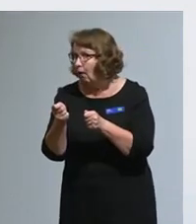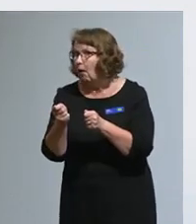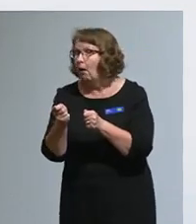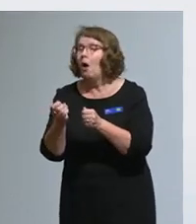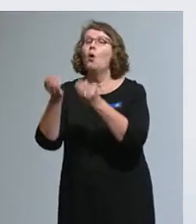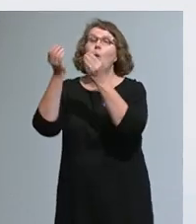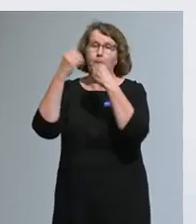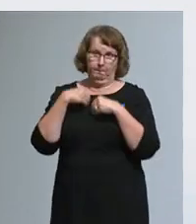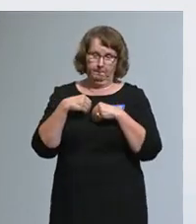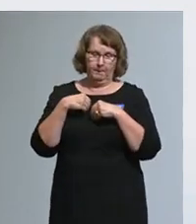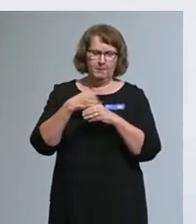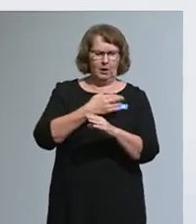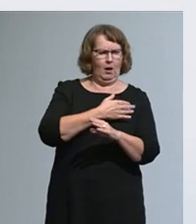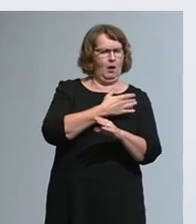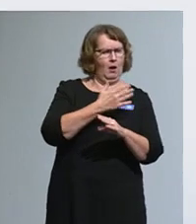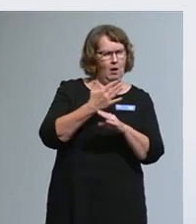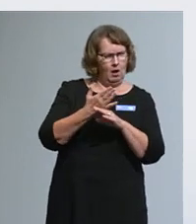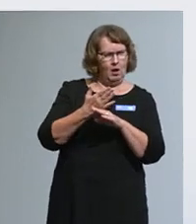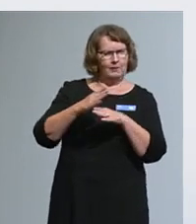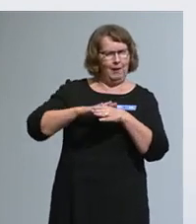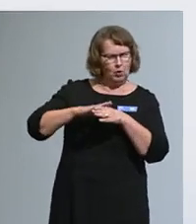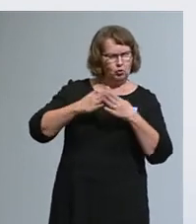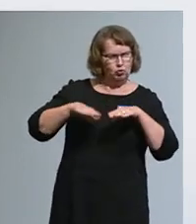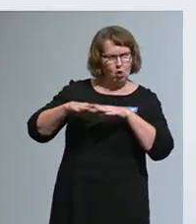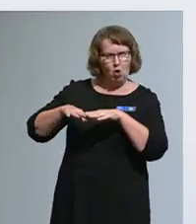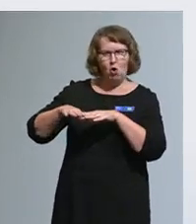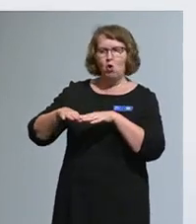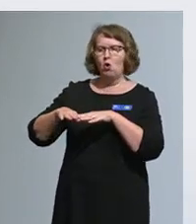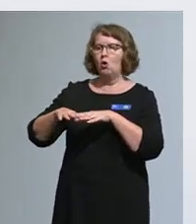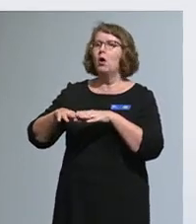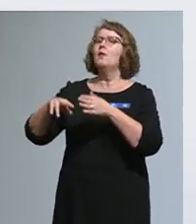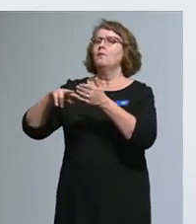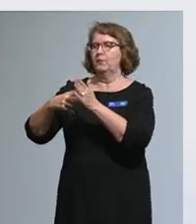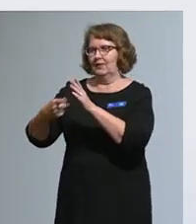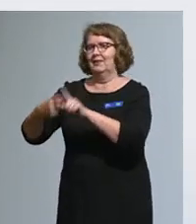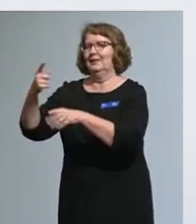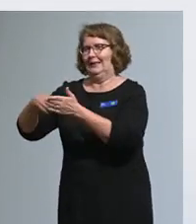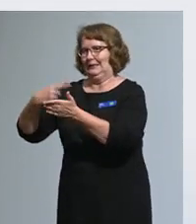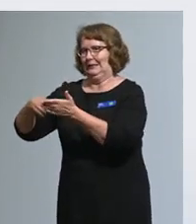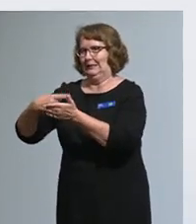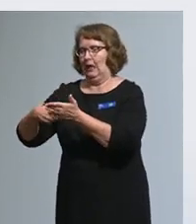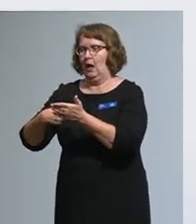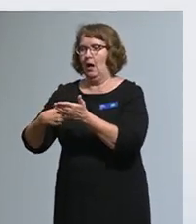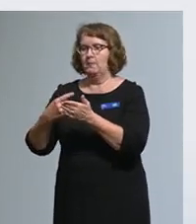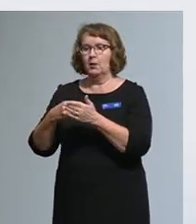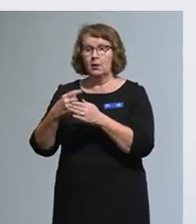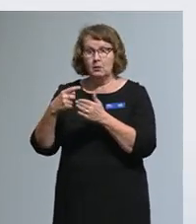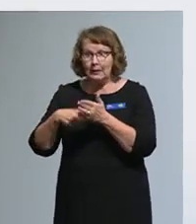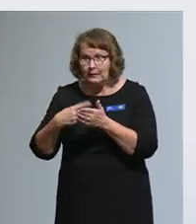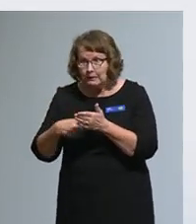niitä käytäntöjä. Uusia ideoita, miten sitten jatkokehitystä voidaan tehdä.